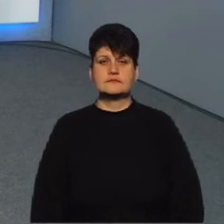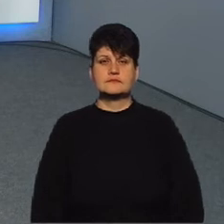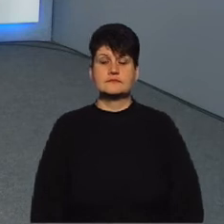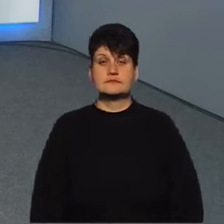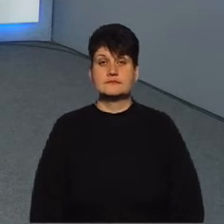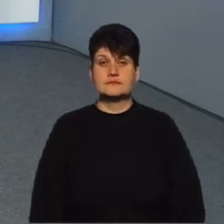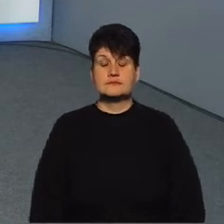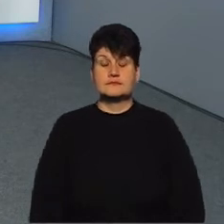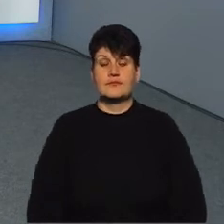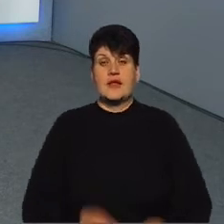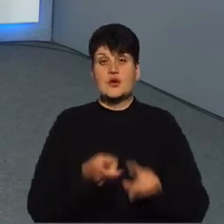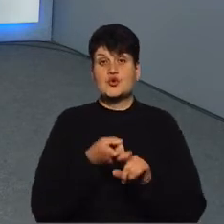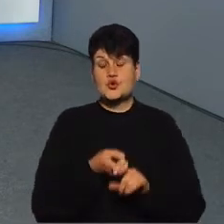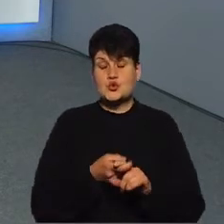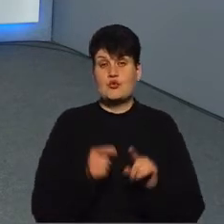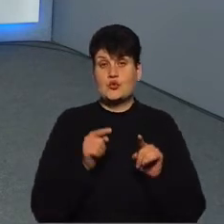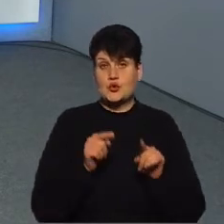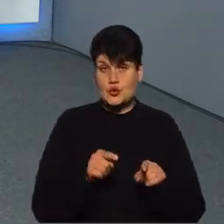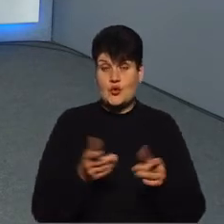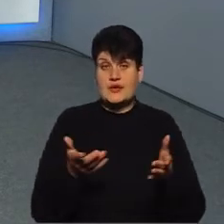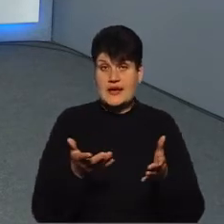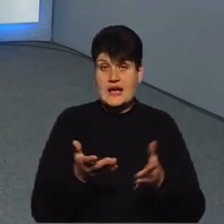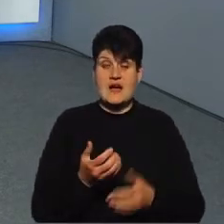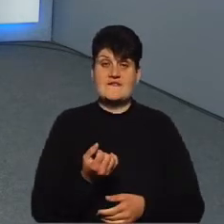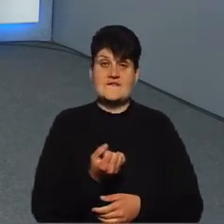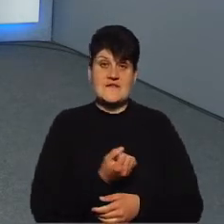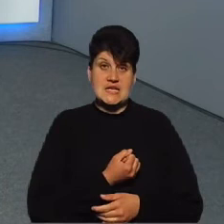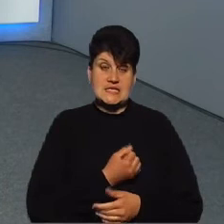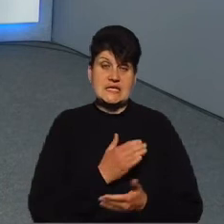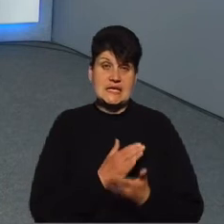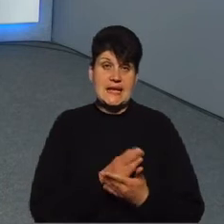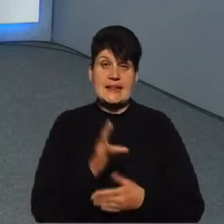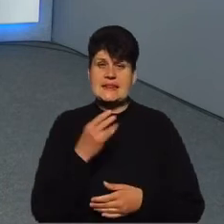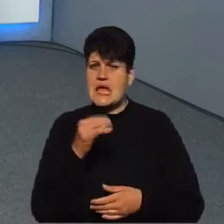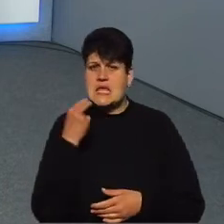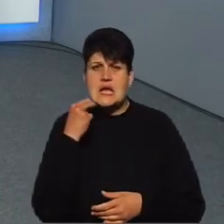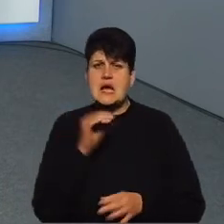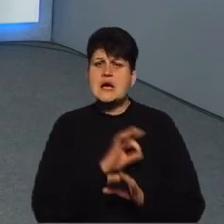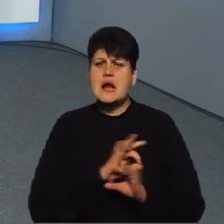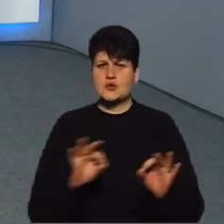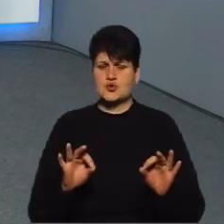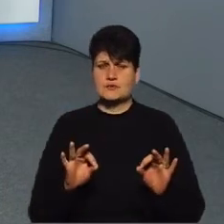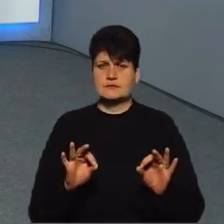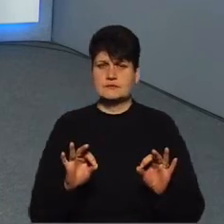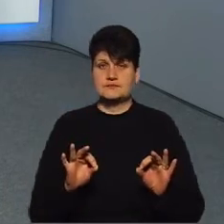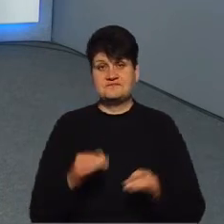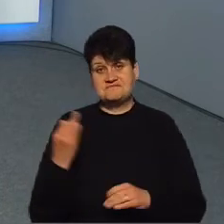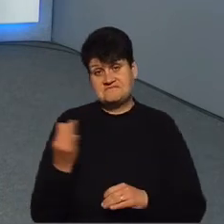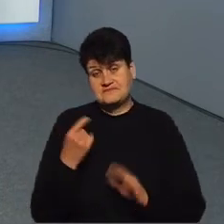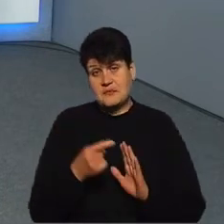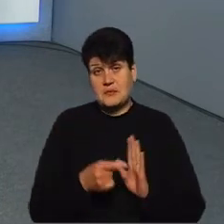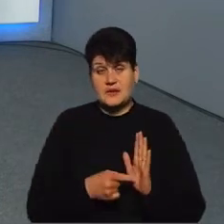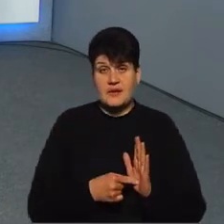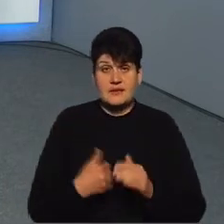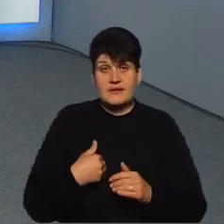Стосовно того, яка вакцина є найкращою, Ну, цікаве питання. Я, очевидно, не